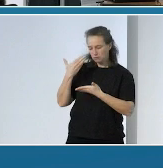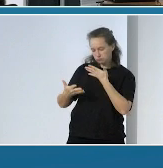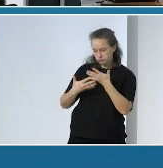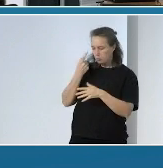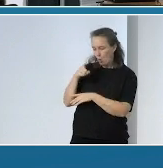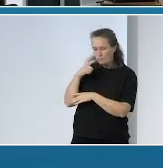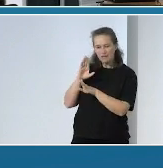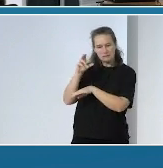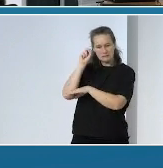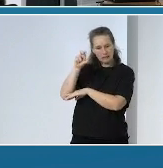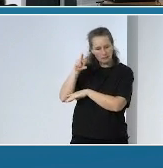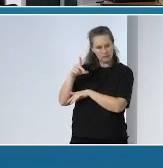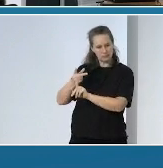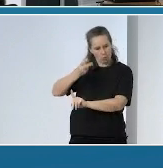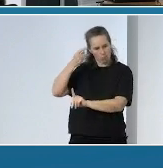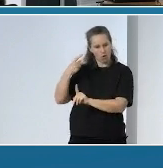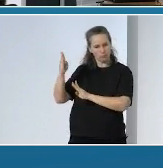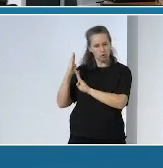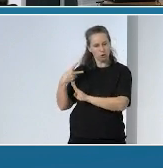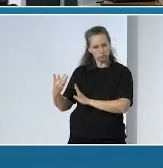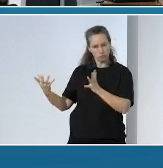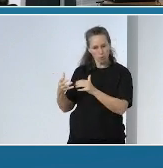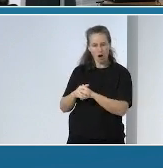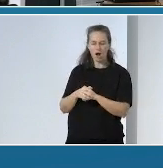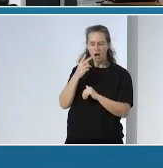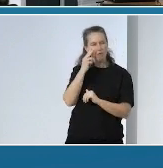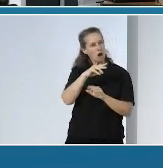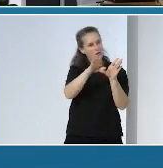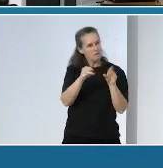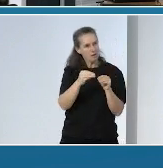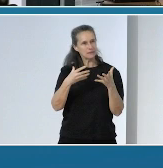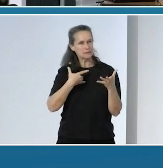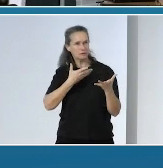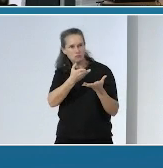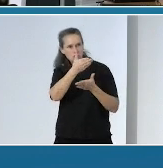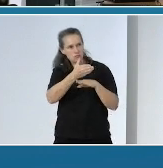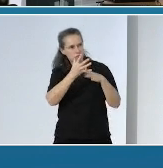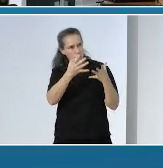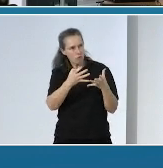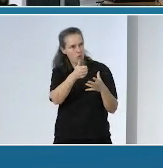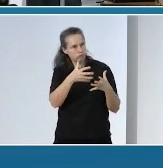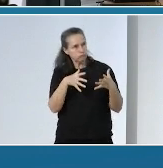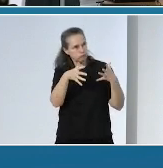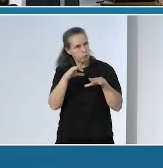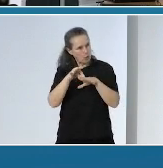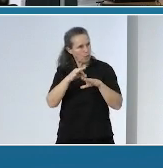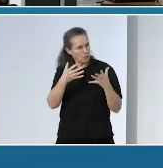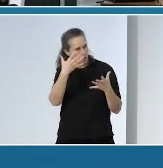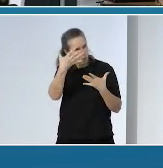temps d'observer Émilie, de comprendre ses besoins, de voir avec la famille sur quelles pistes ils sont prêts à s'investir dans